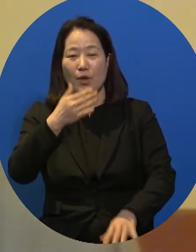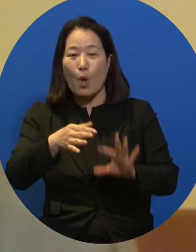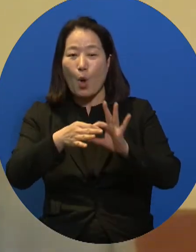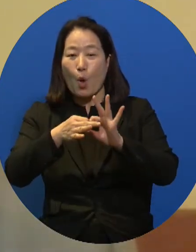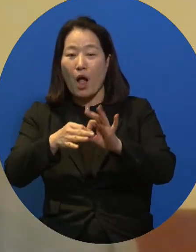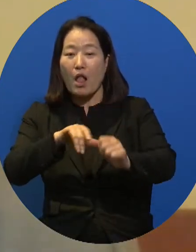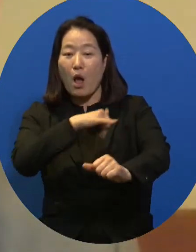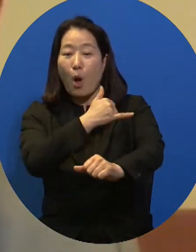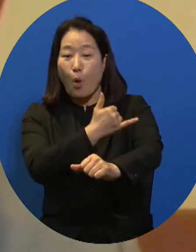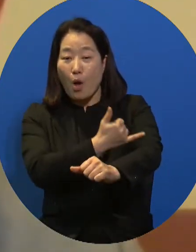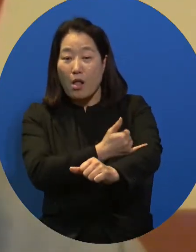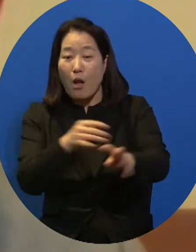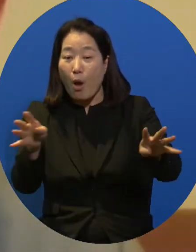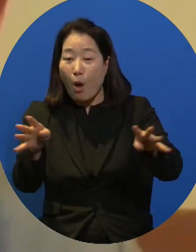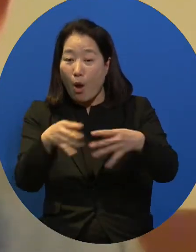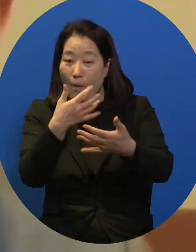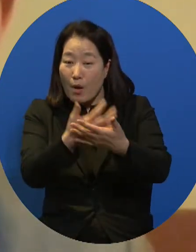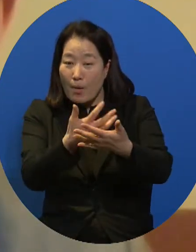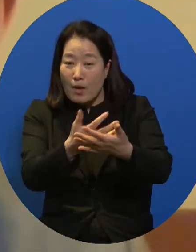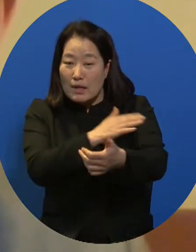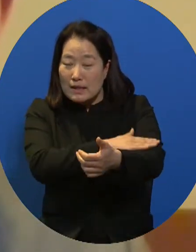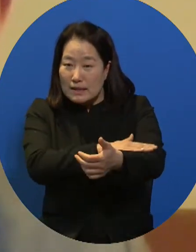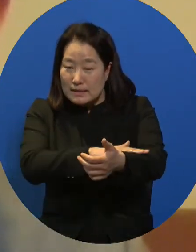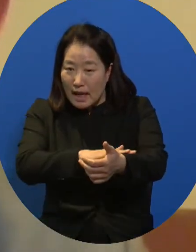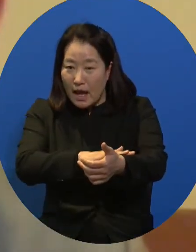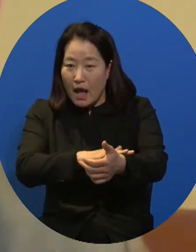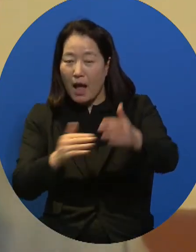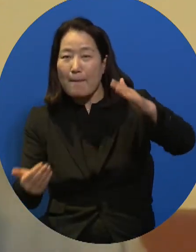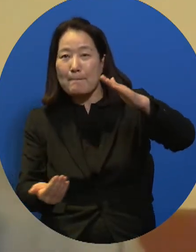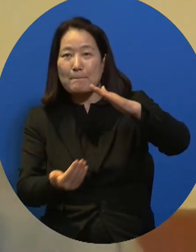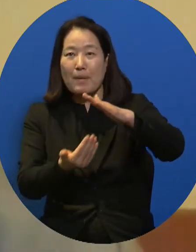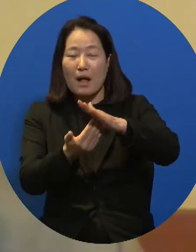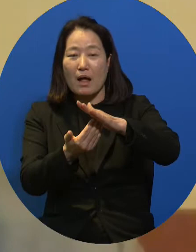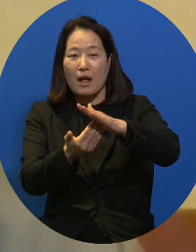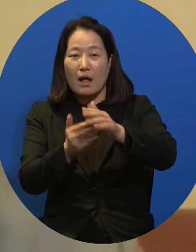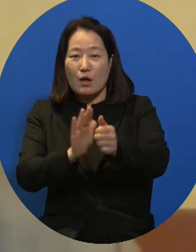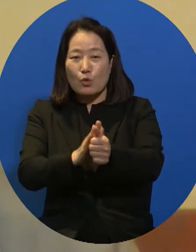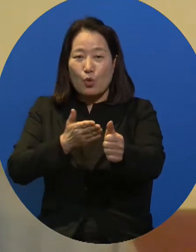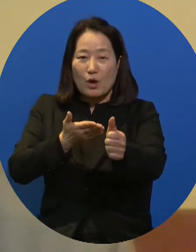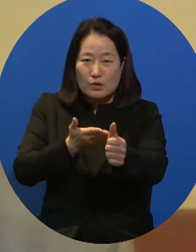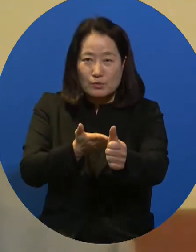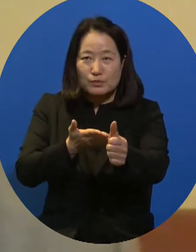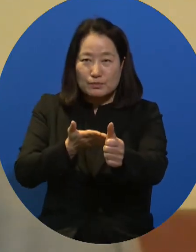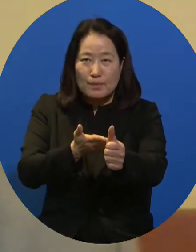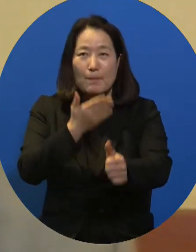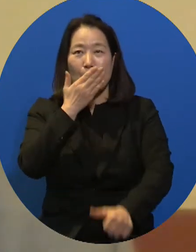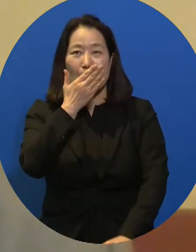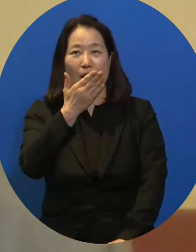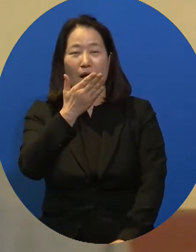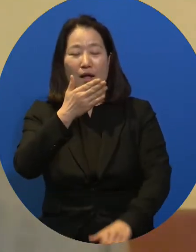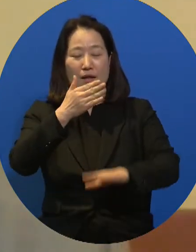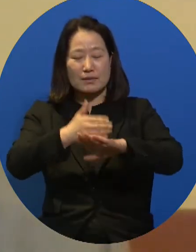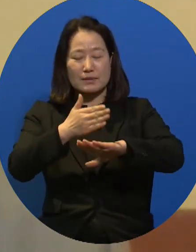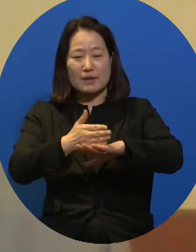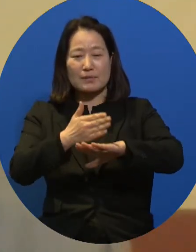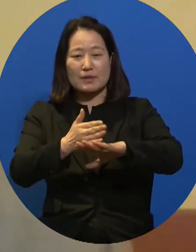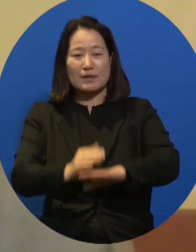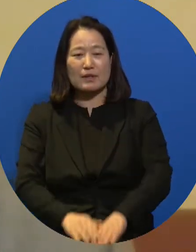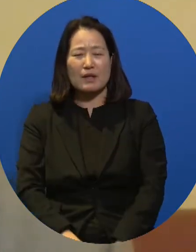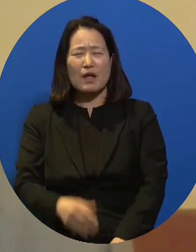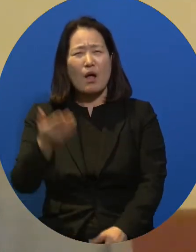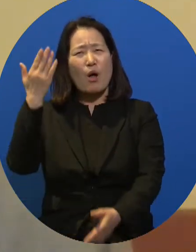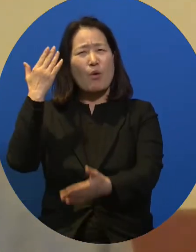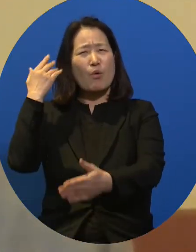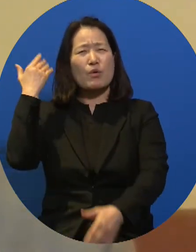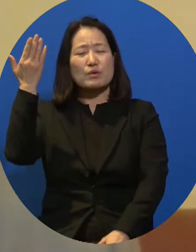협약이 온전히 지켜질 수 있도록 노력하시는 여러분들의 힘을 보태게 되어서 기쁘게 생각합니다. 과거에도 지난 몇 년